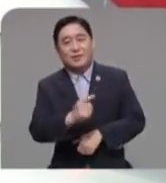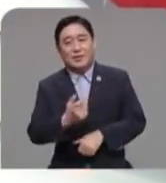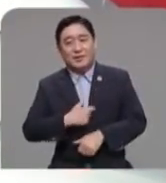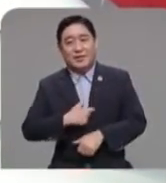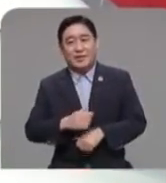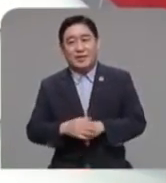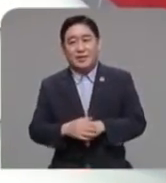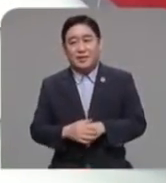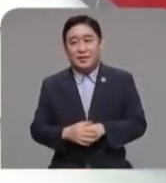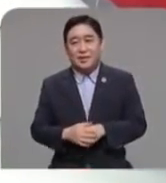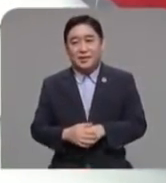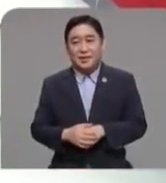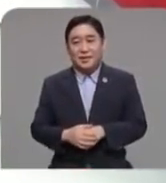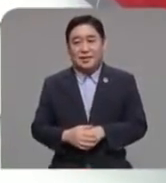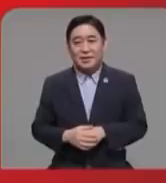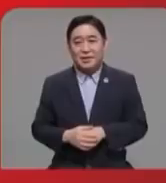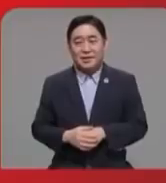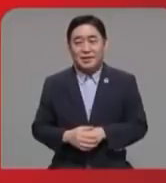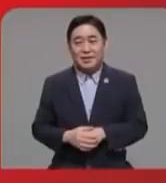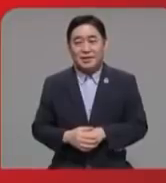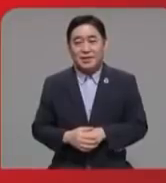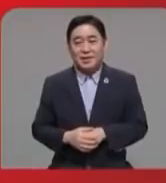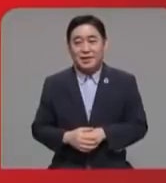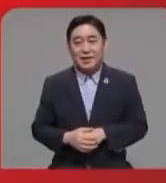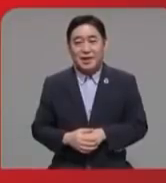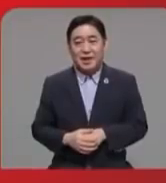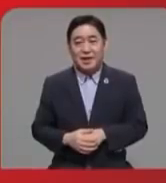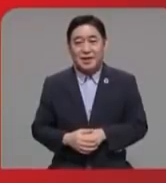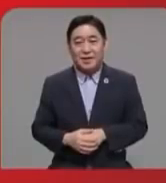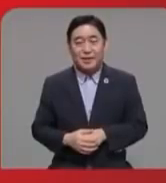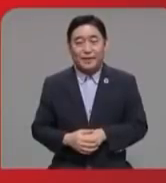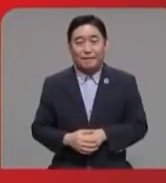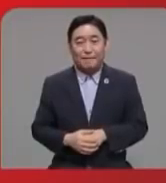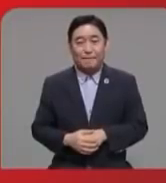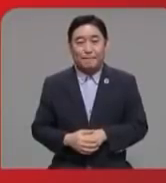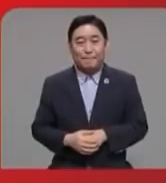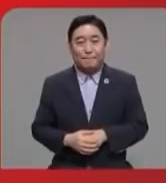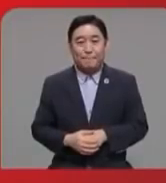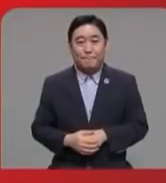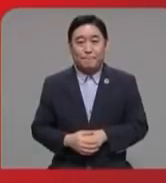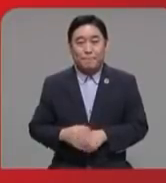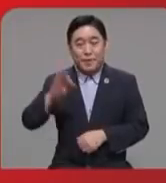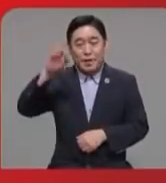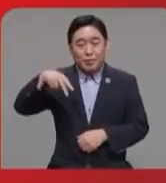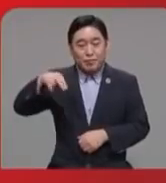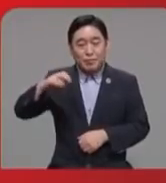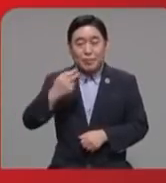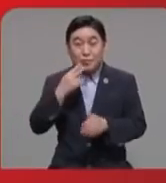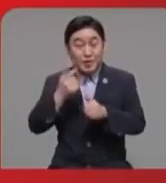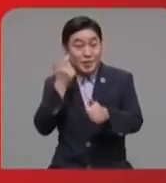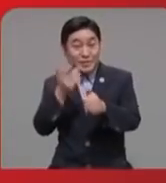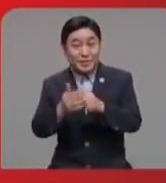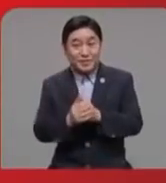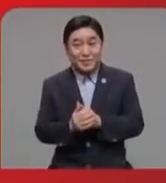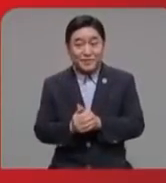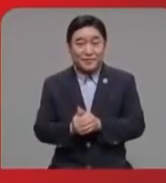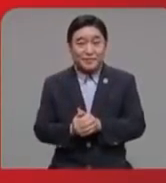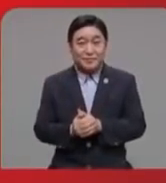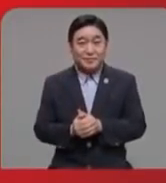유승민 후보한테 한번 물어보겠습니다. 할 얘기를 부담이 많으시네. 유승민 후보님한테 한번